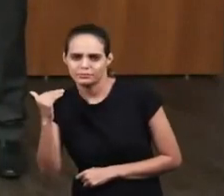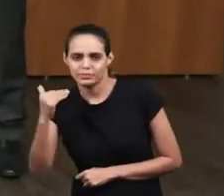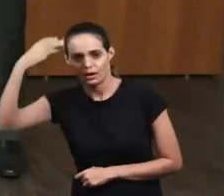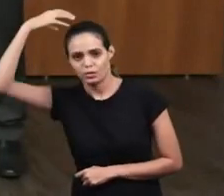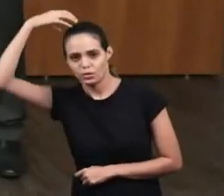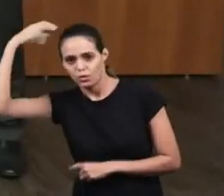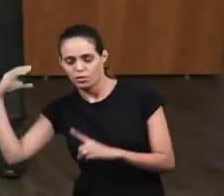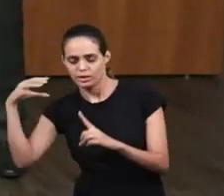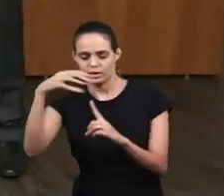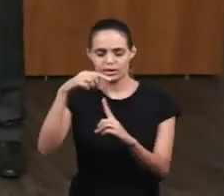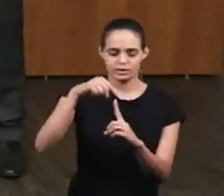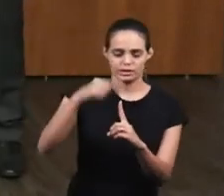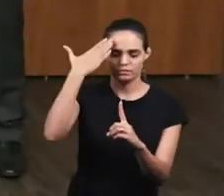übergab.